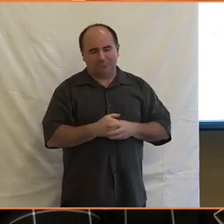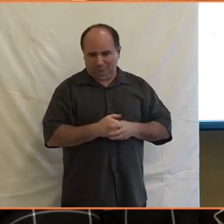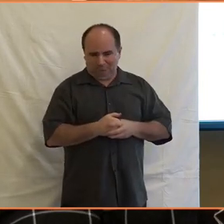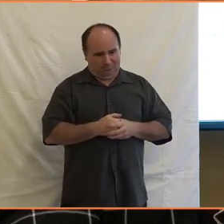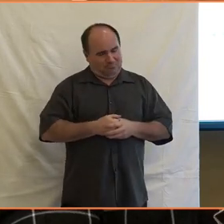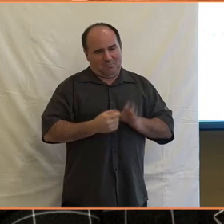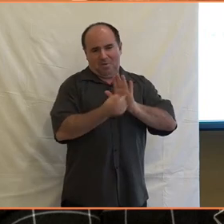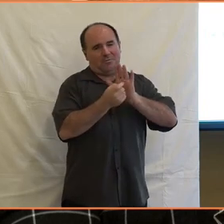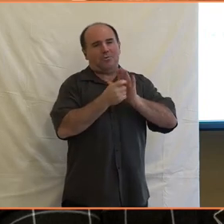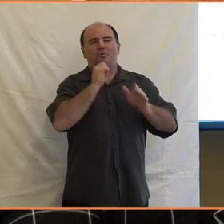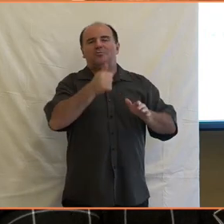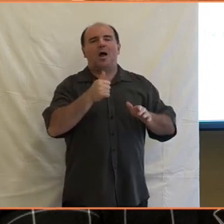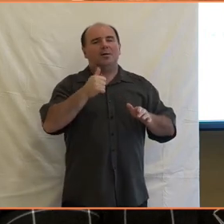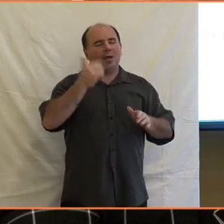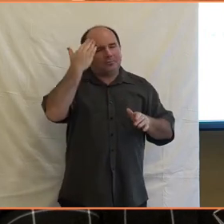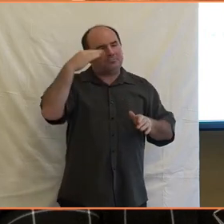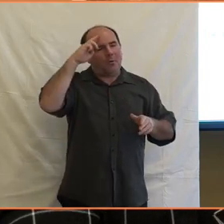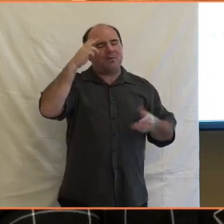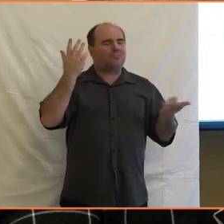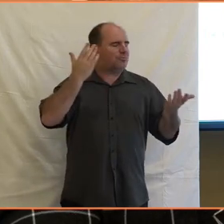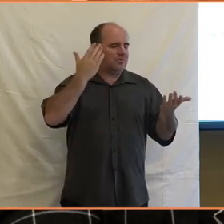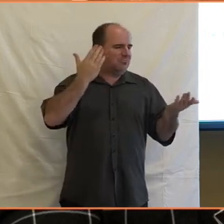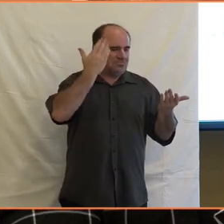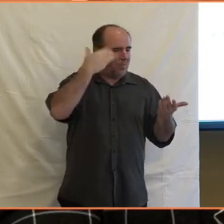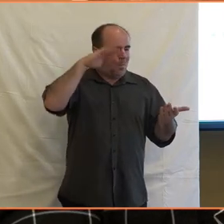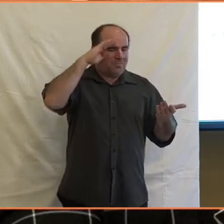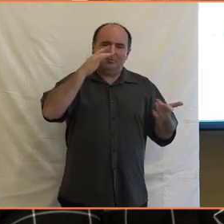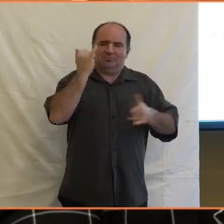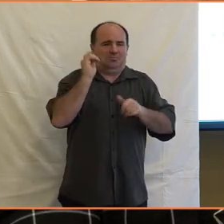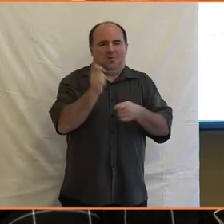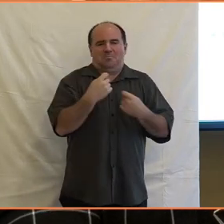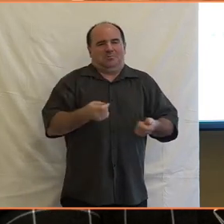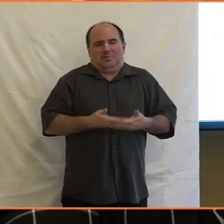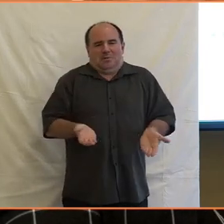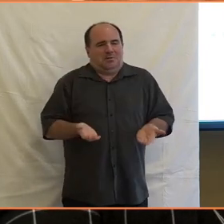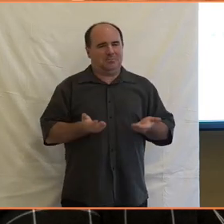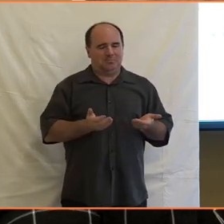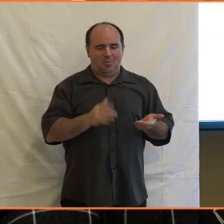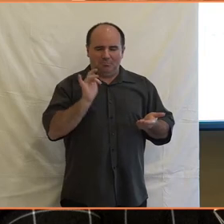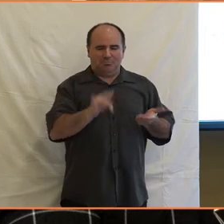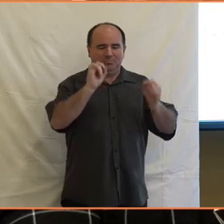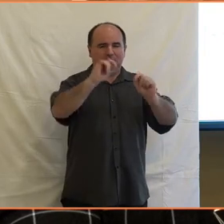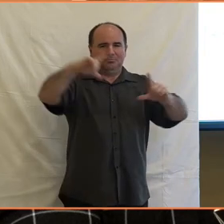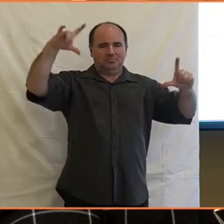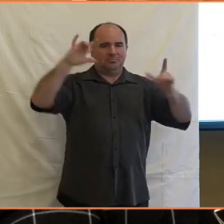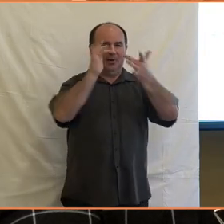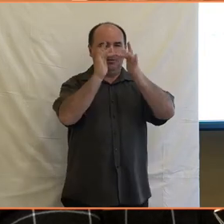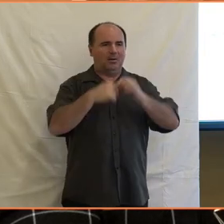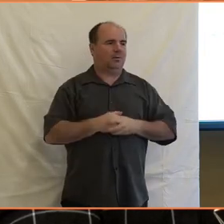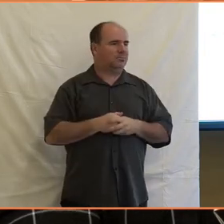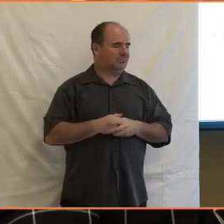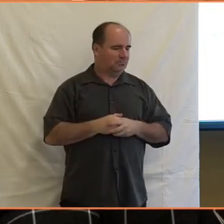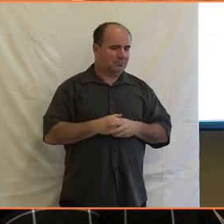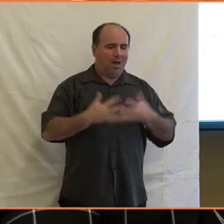jednoduchý základní postup, který oni se jako naučí. Do toho patří třeba i určitý mechanický odklikávání třeba